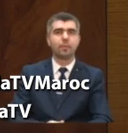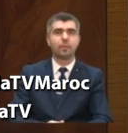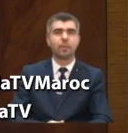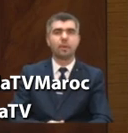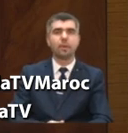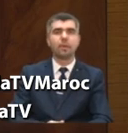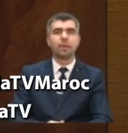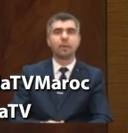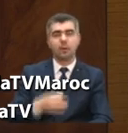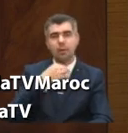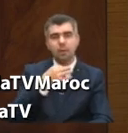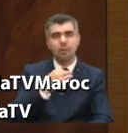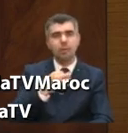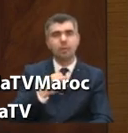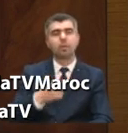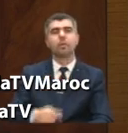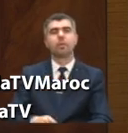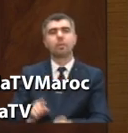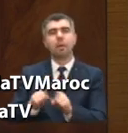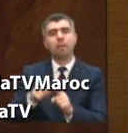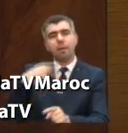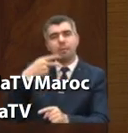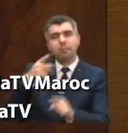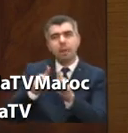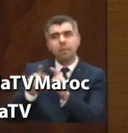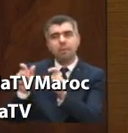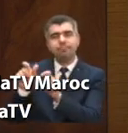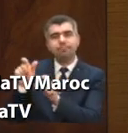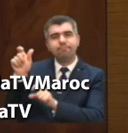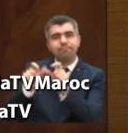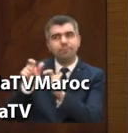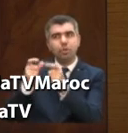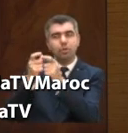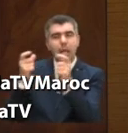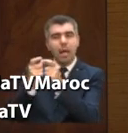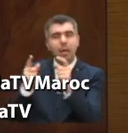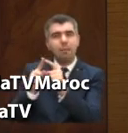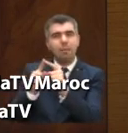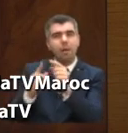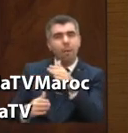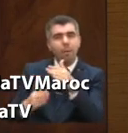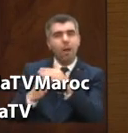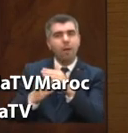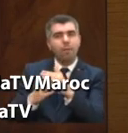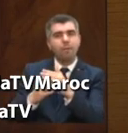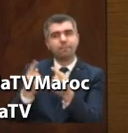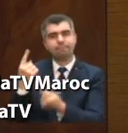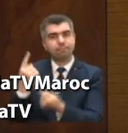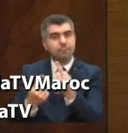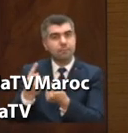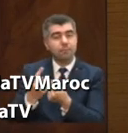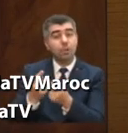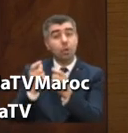على القطاعات الحيوية التي لا يمكن لها أن تتوقف اعتبارا لمصلحة البلاد، ولكن